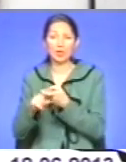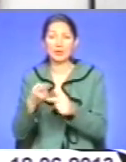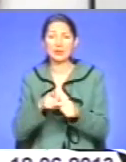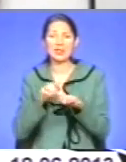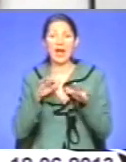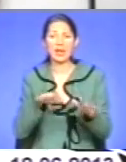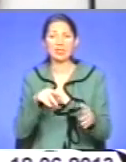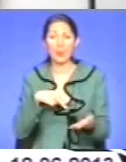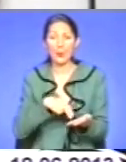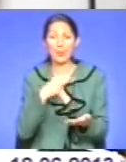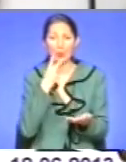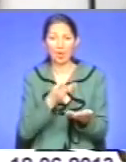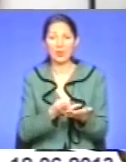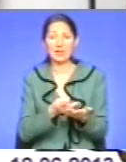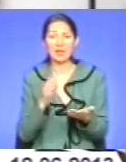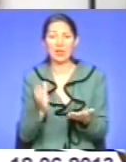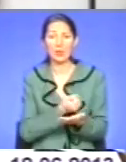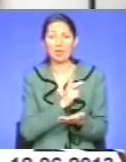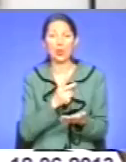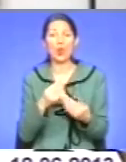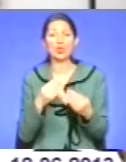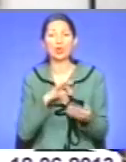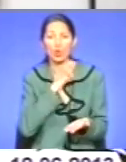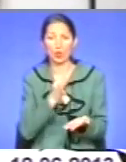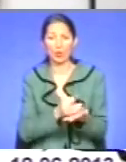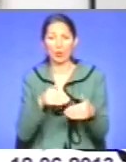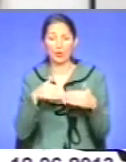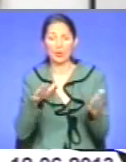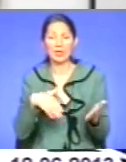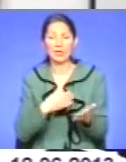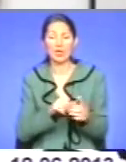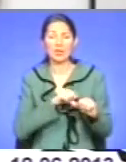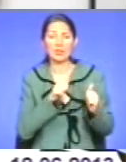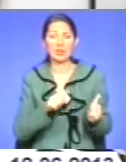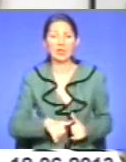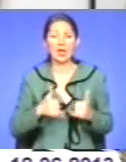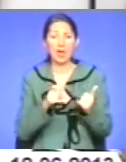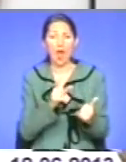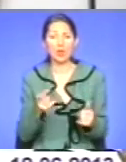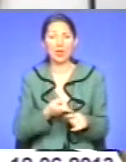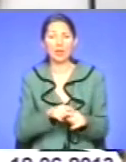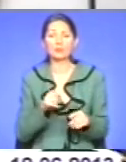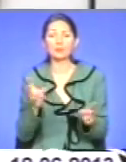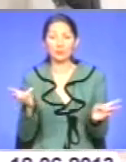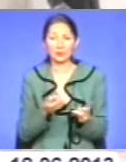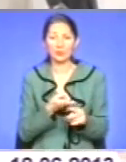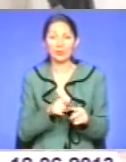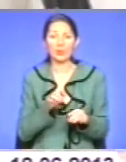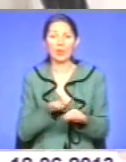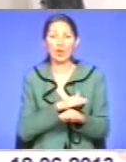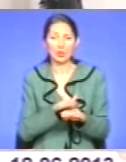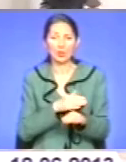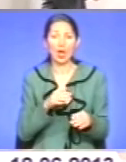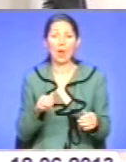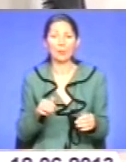приходити, подивитися, набратися якогось досвіду, відкрити свої серця для людей, які потребують цієї благодійності. «Добро, яке